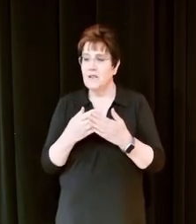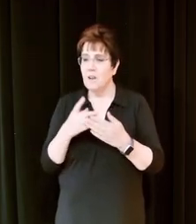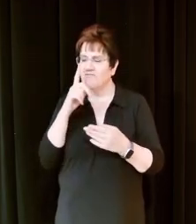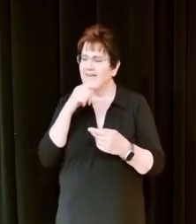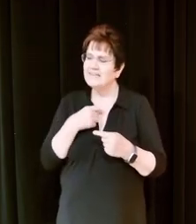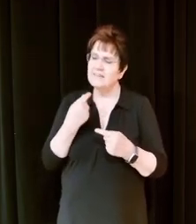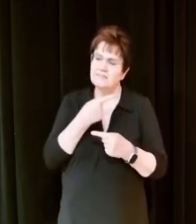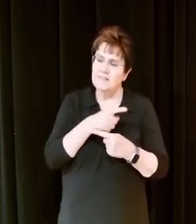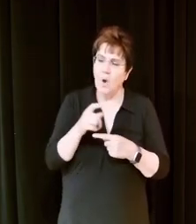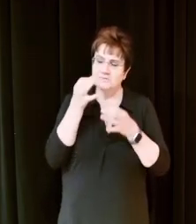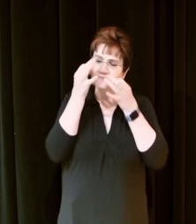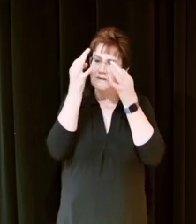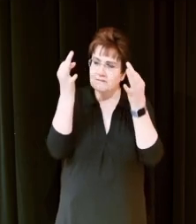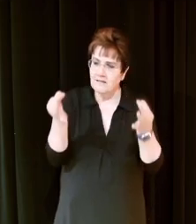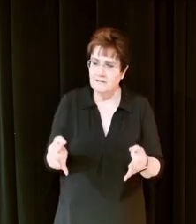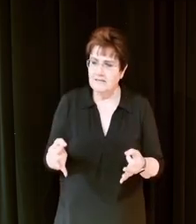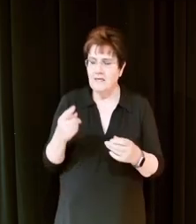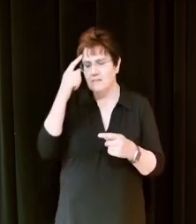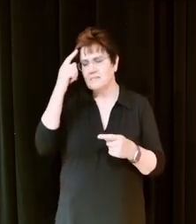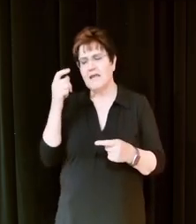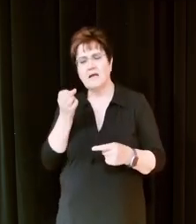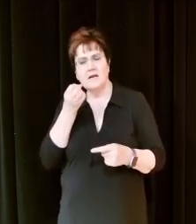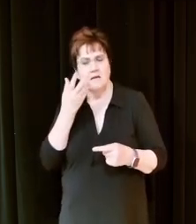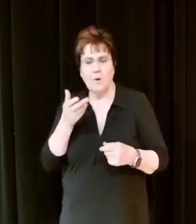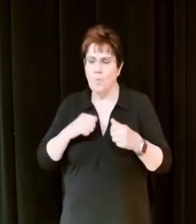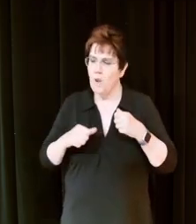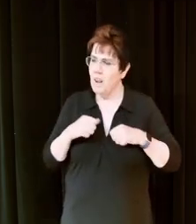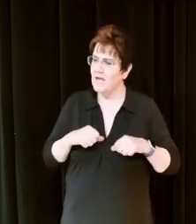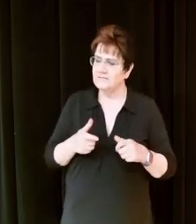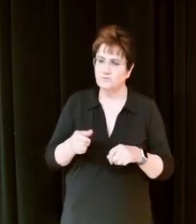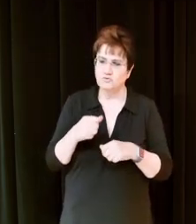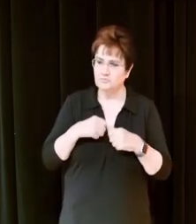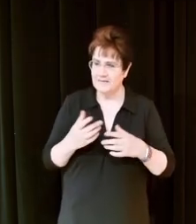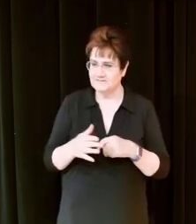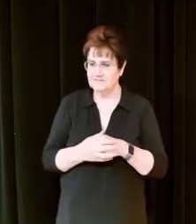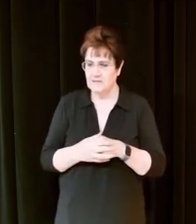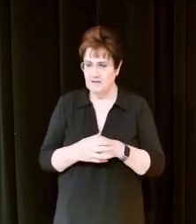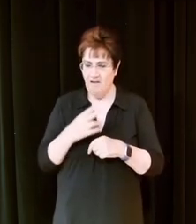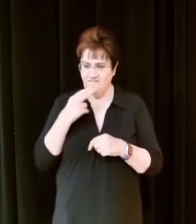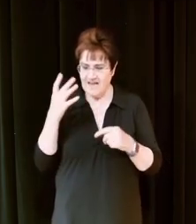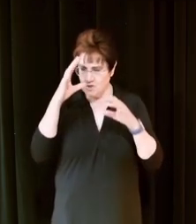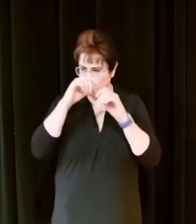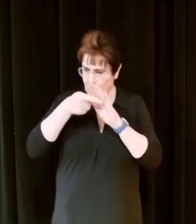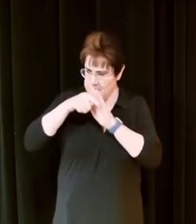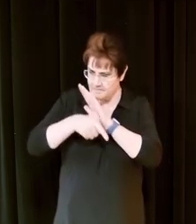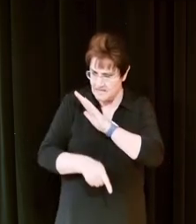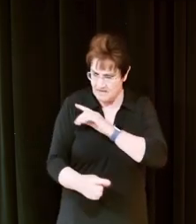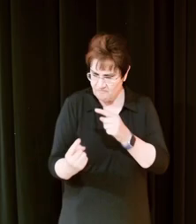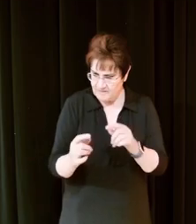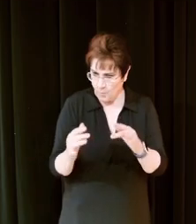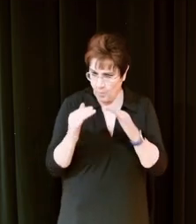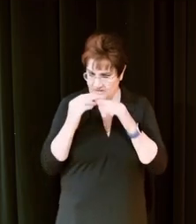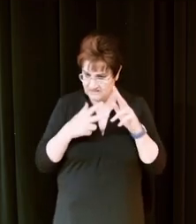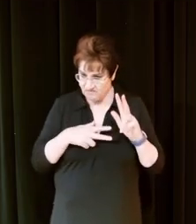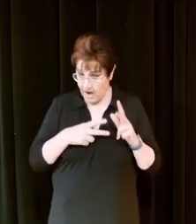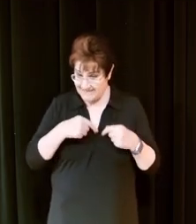weine, denk an Grauen, Leid und Pein, das Wasser dunkel, tief, bedrohlich, ist das wahr? Kann ich